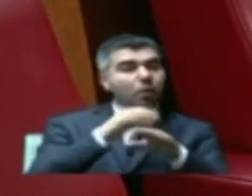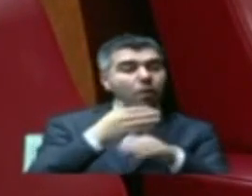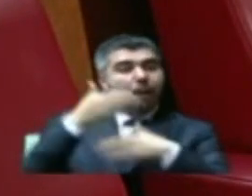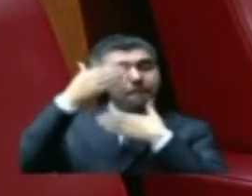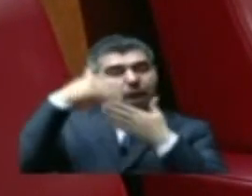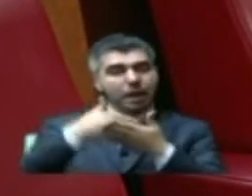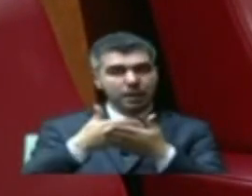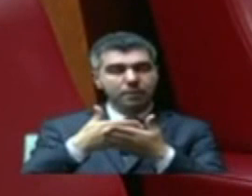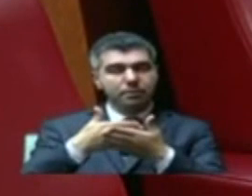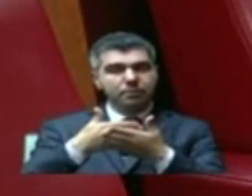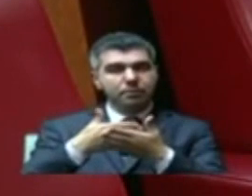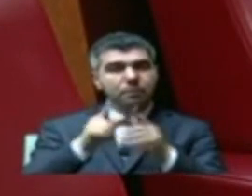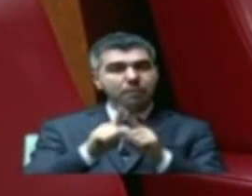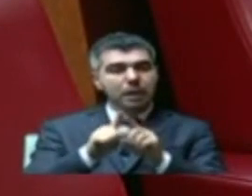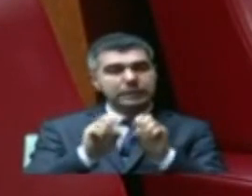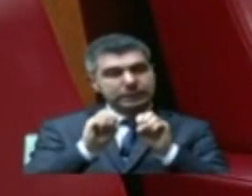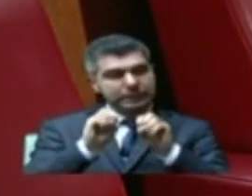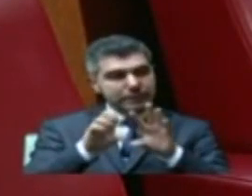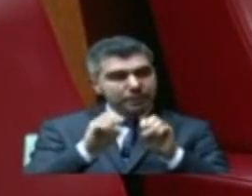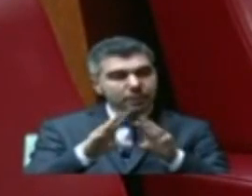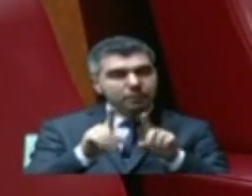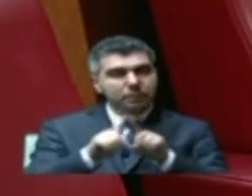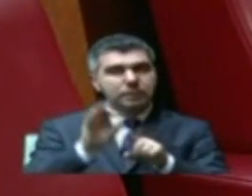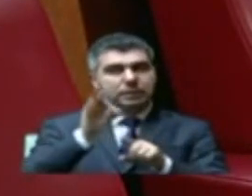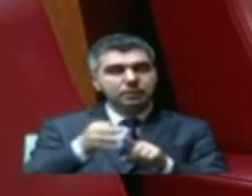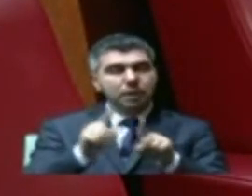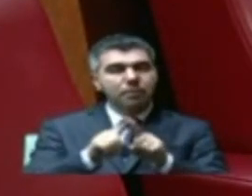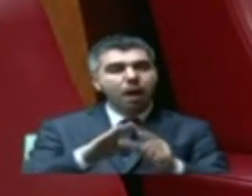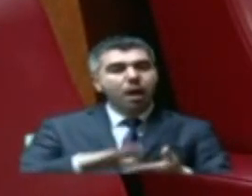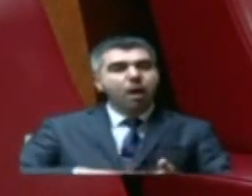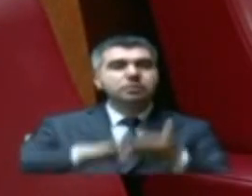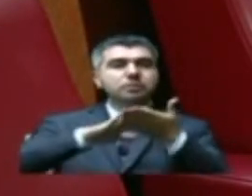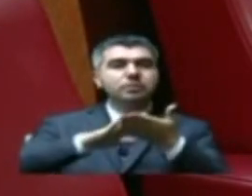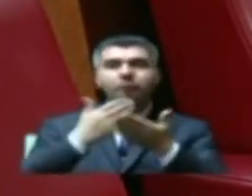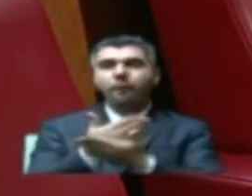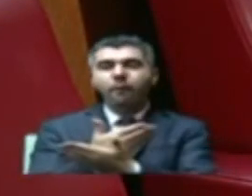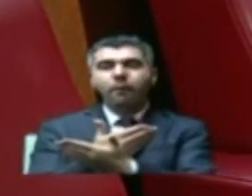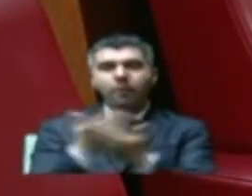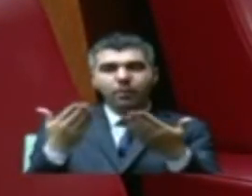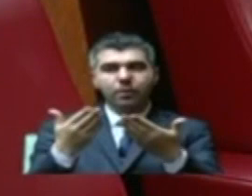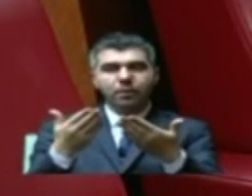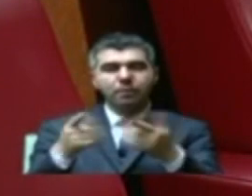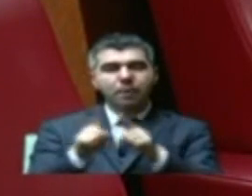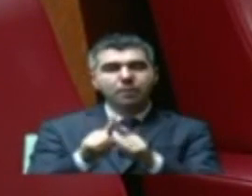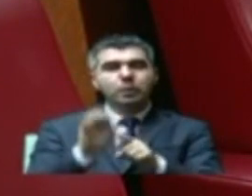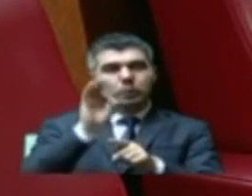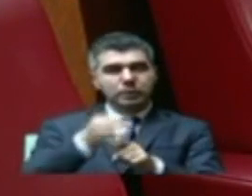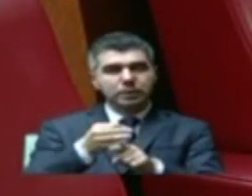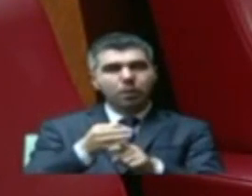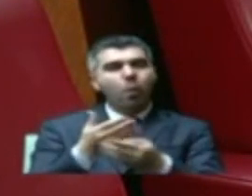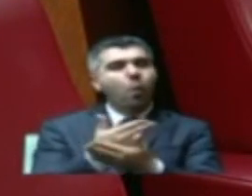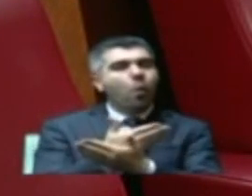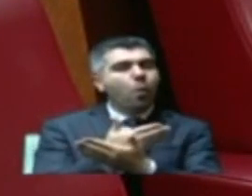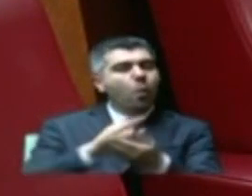عارفة أن النظافة هي من عمق الحضارة المغربية، وبالتالي اليوم عافاكم الله يخليكم،